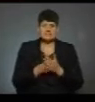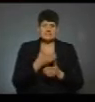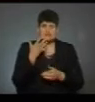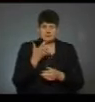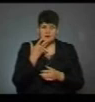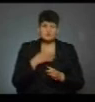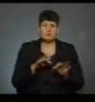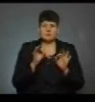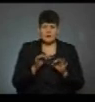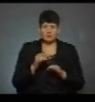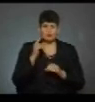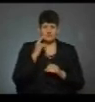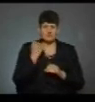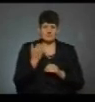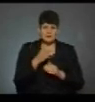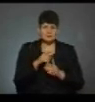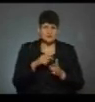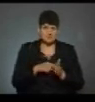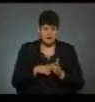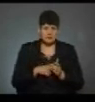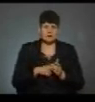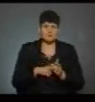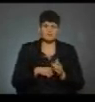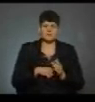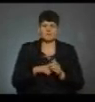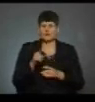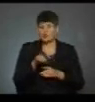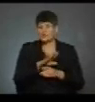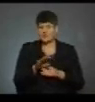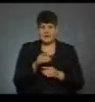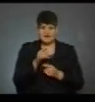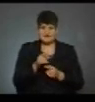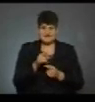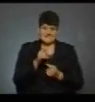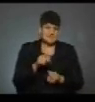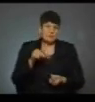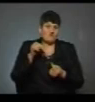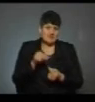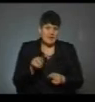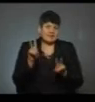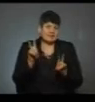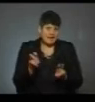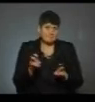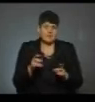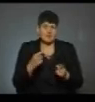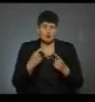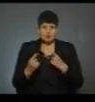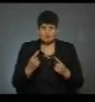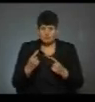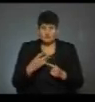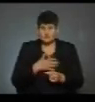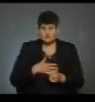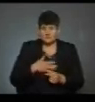ми правильно почули ваше запитання, воно не зовсім відповідає нашій темі розмови. Якщо вас хвилює щось з